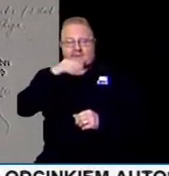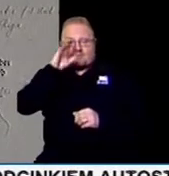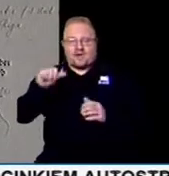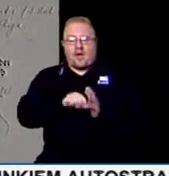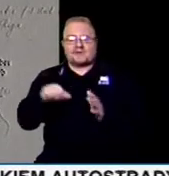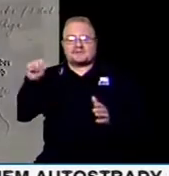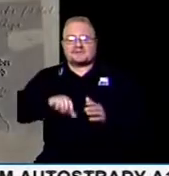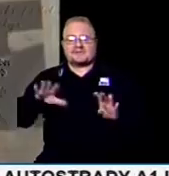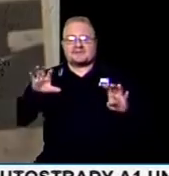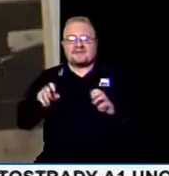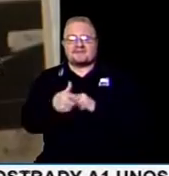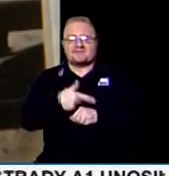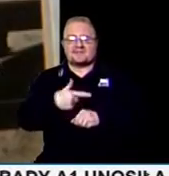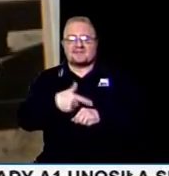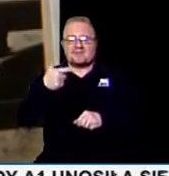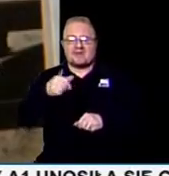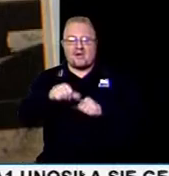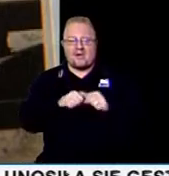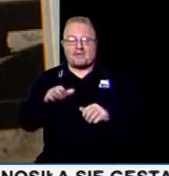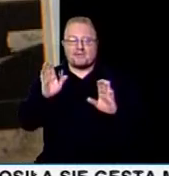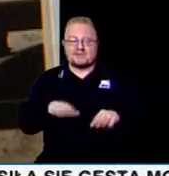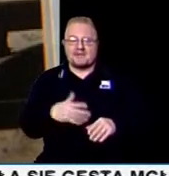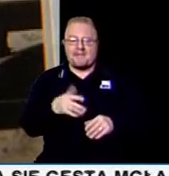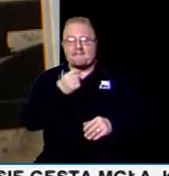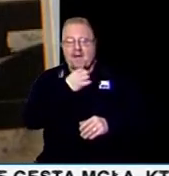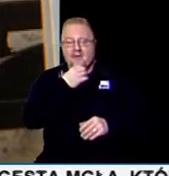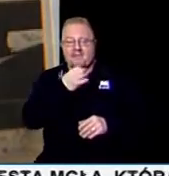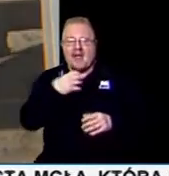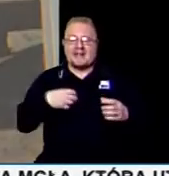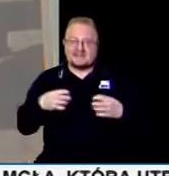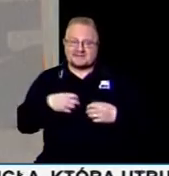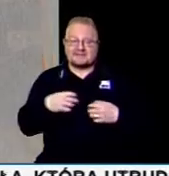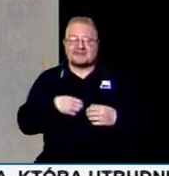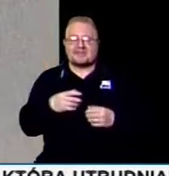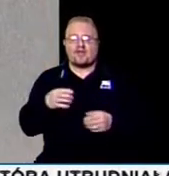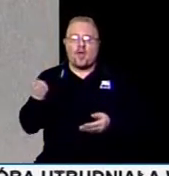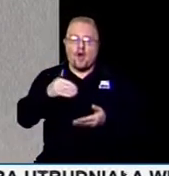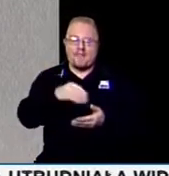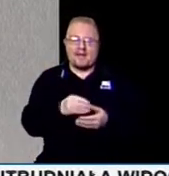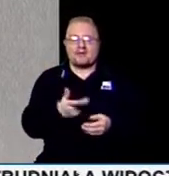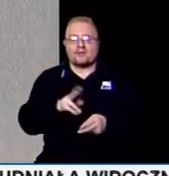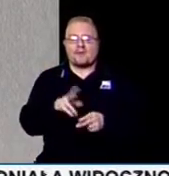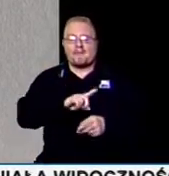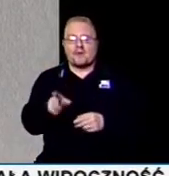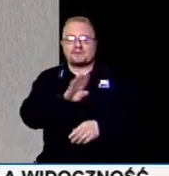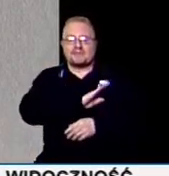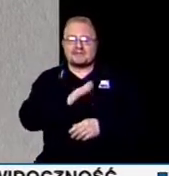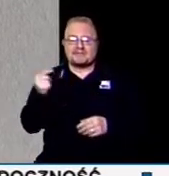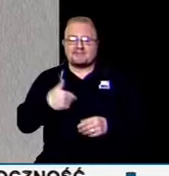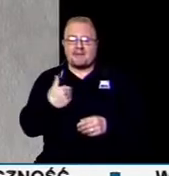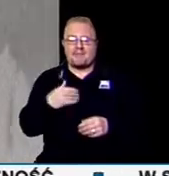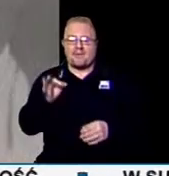od 1922 roku. Pozostawiła niewielki, ale artystycznie doniosły dorobek, który po jej śmierci częściowo trzeba